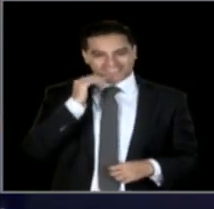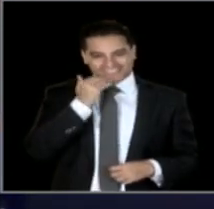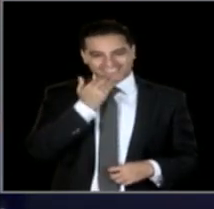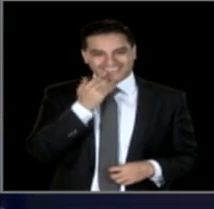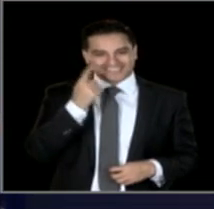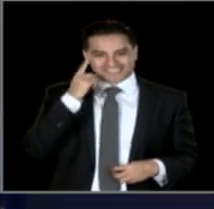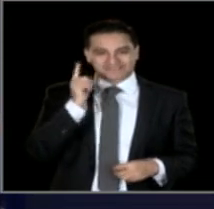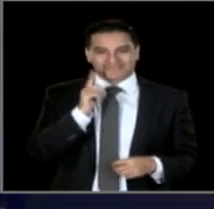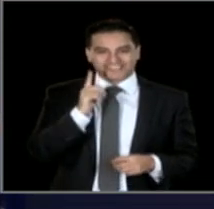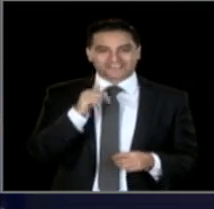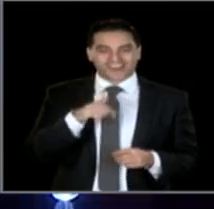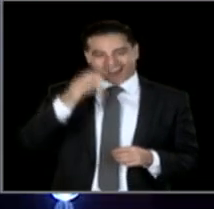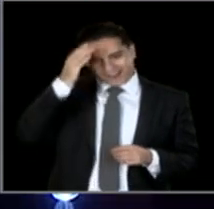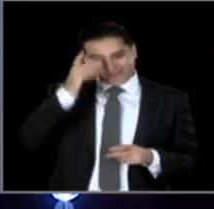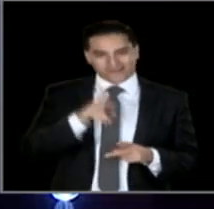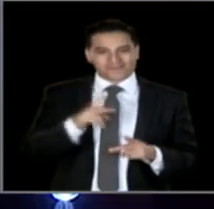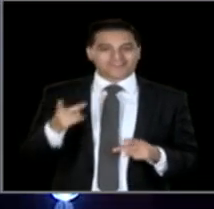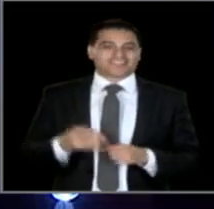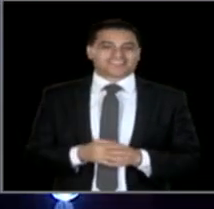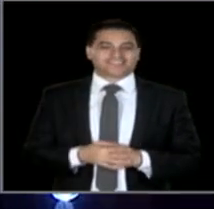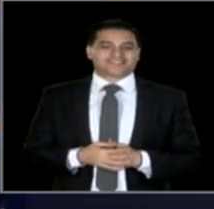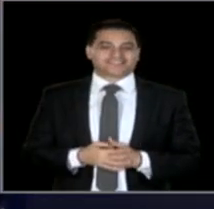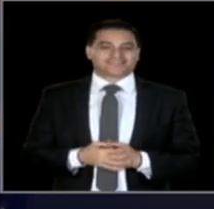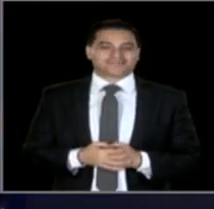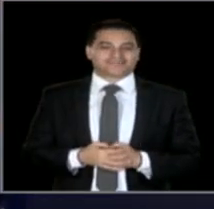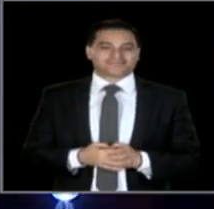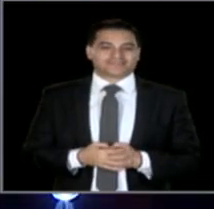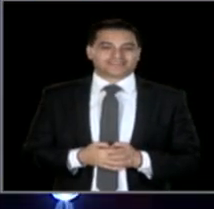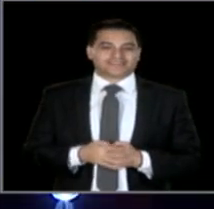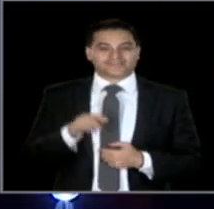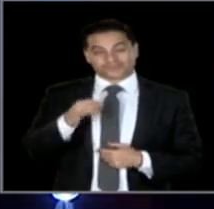مش فاهم العباقرة. حال معاد الشكر، تفضل.